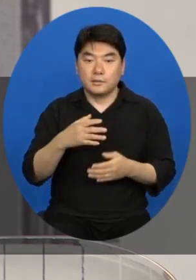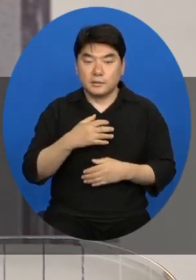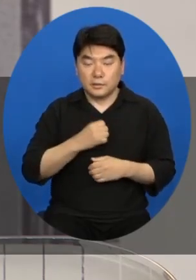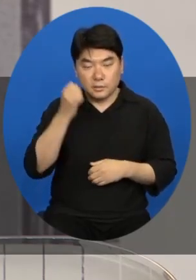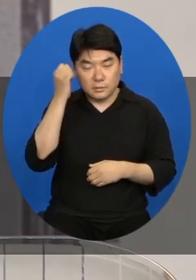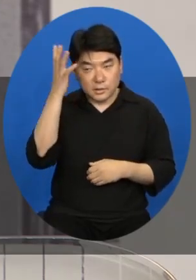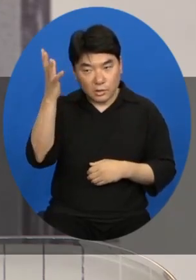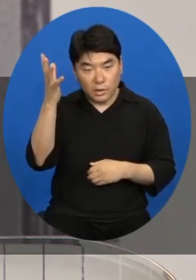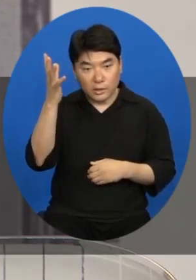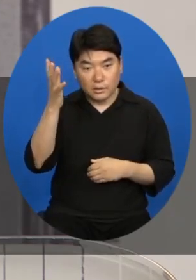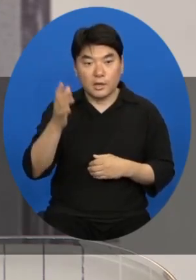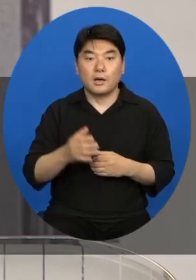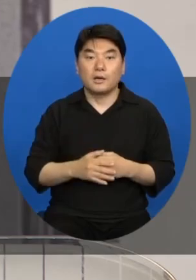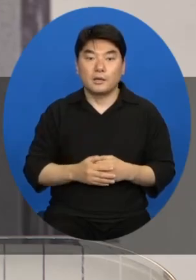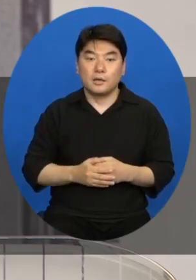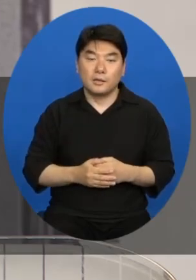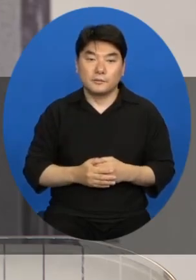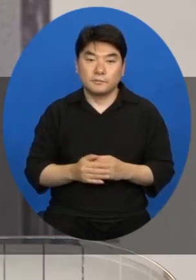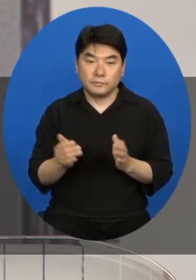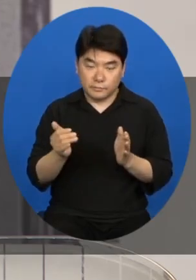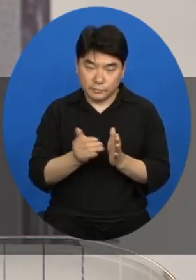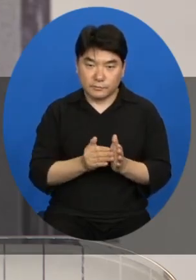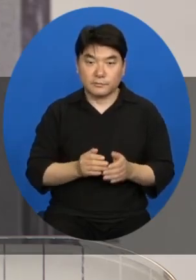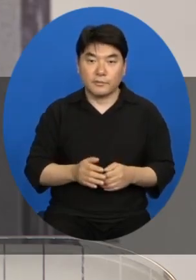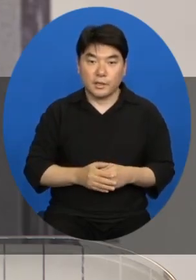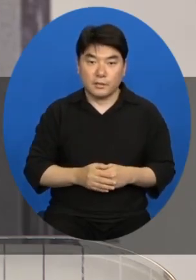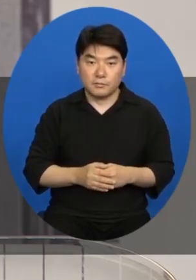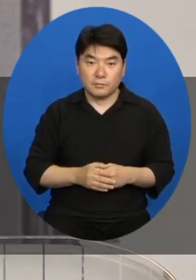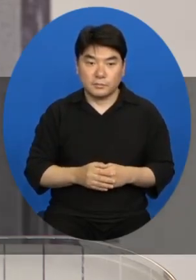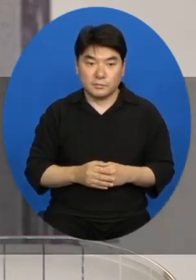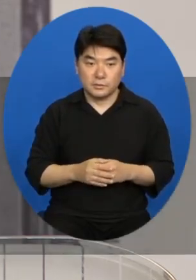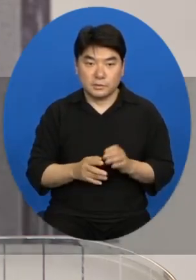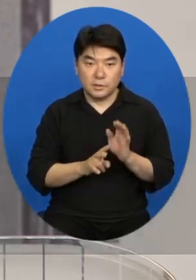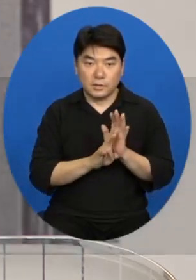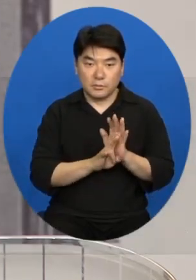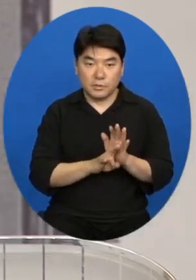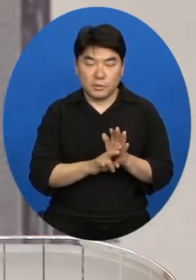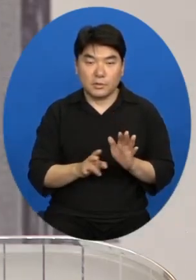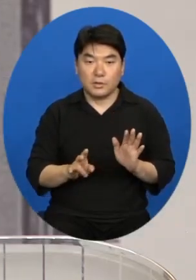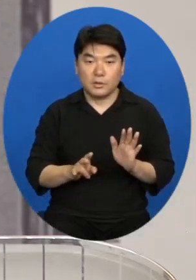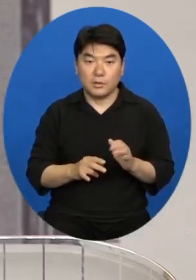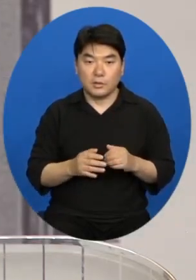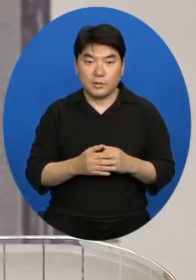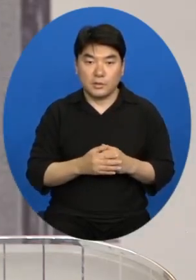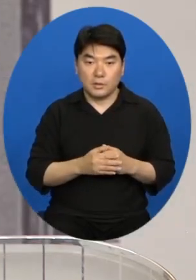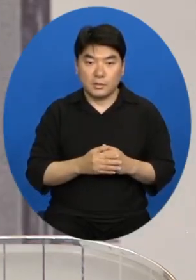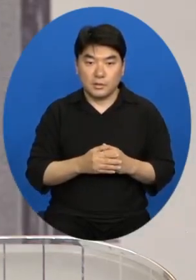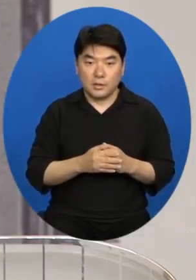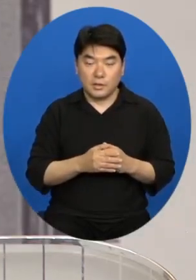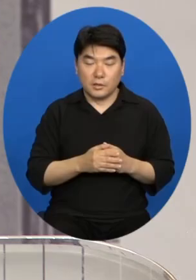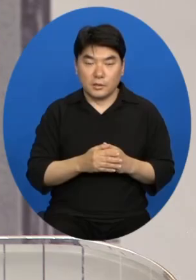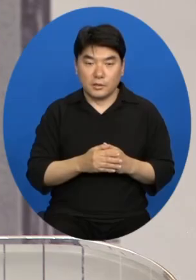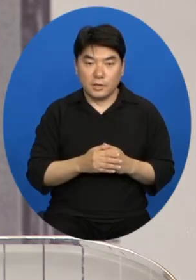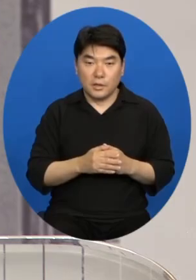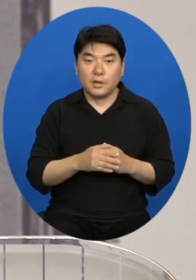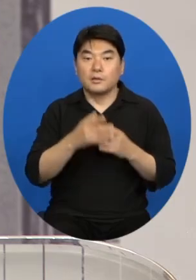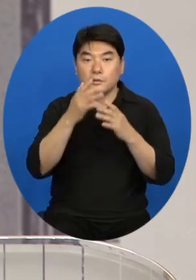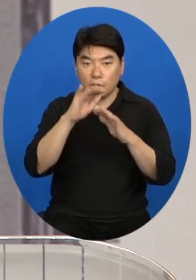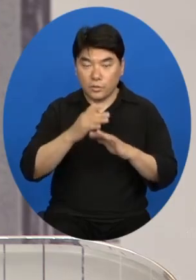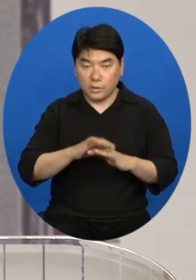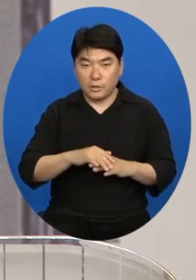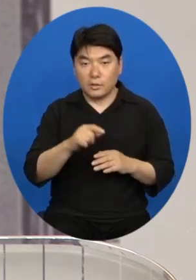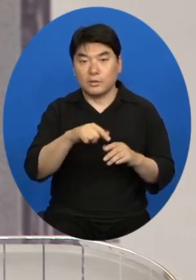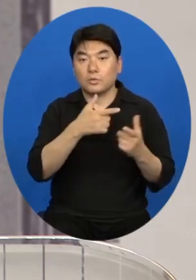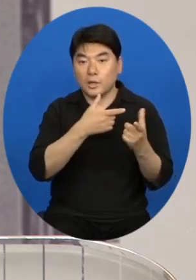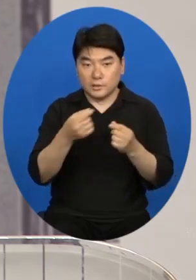기억하지 아니하리라 하셨으니. 예레미야 31장 이 새 언약에 대한 말씀이 여기에도 기록이 되어